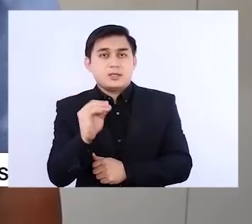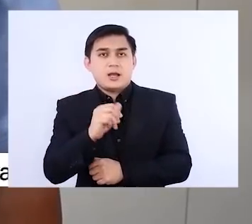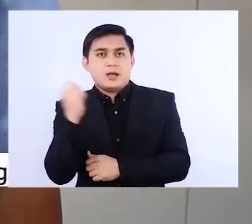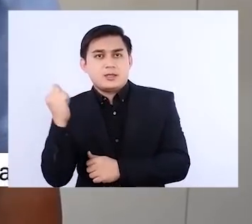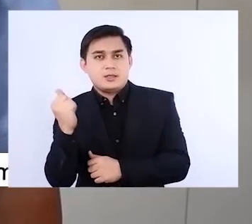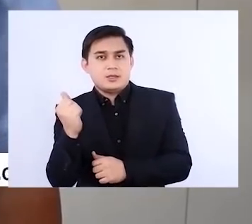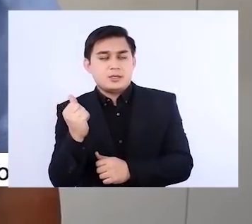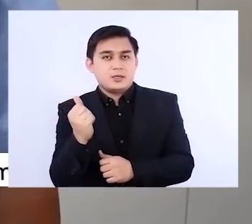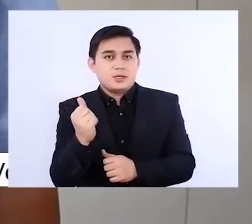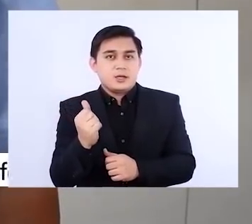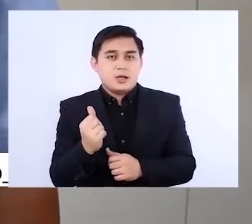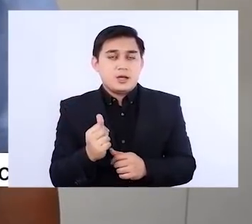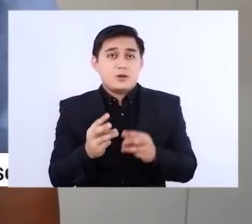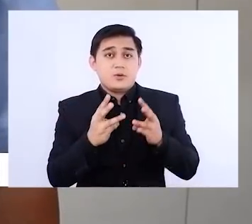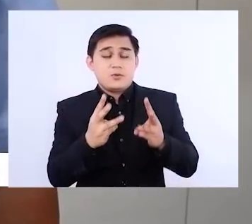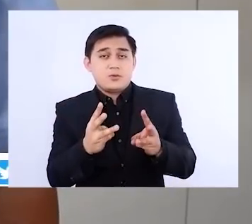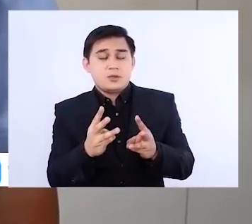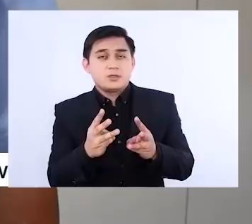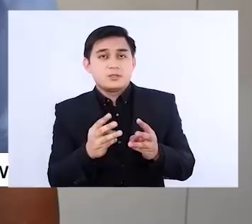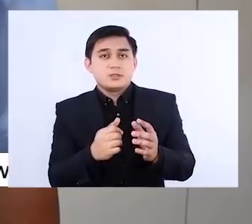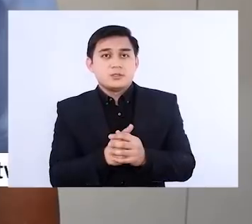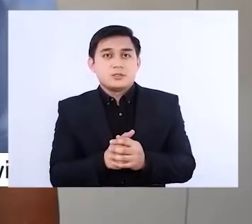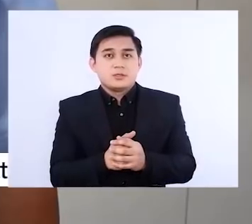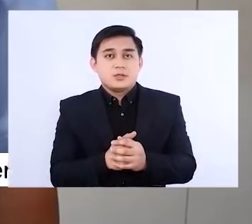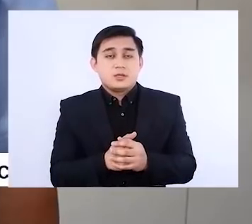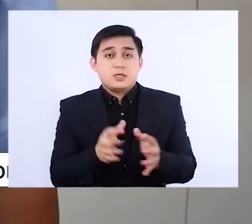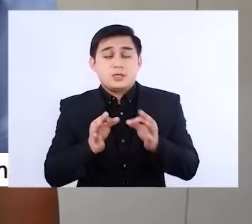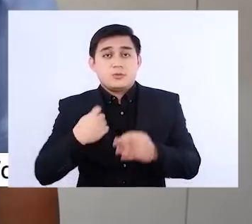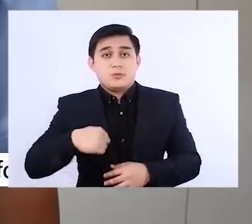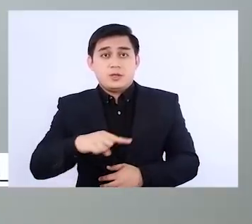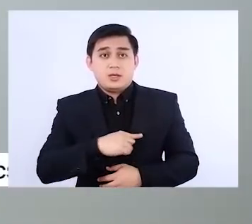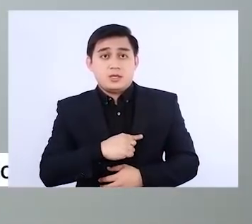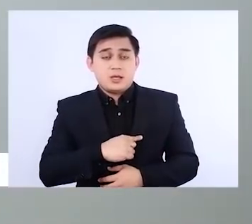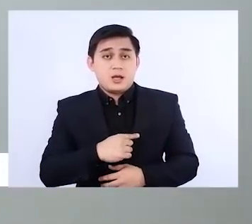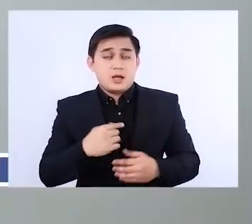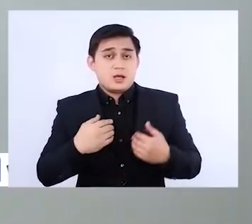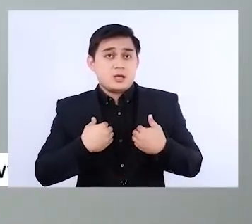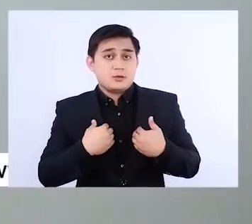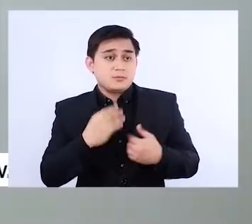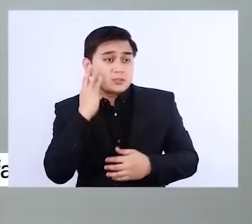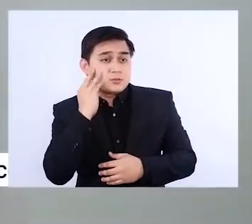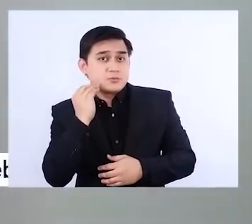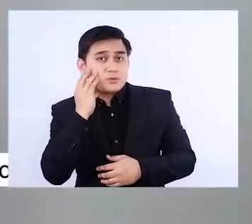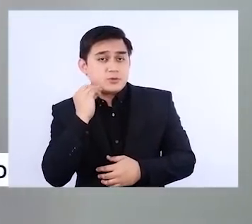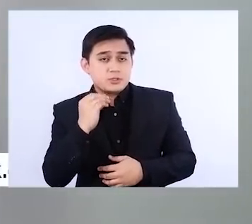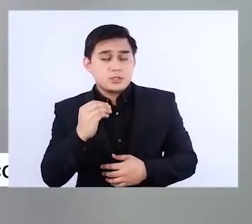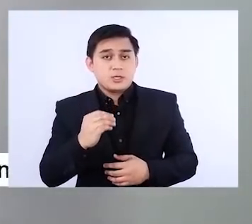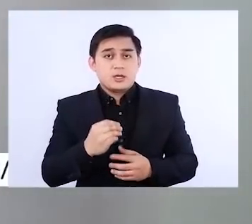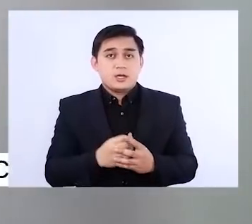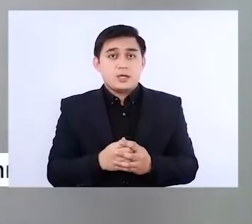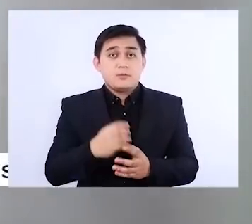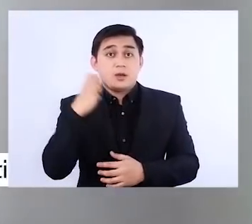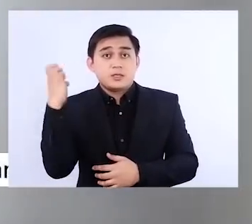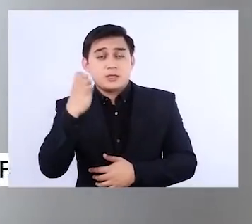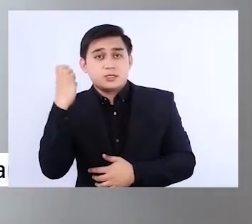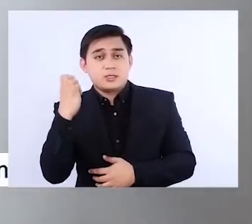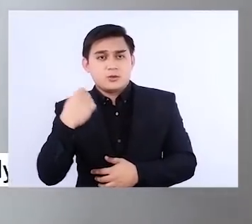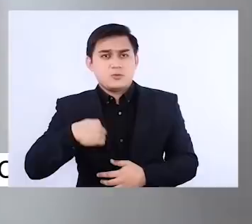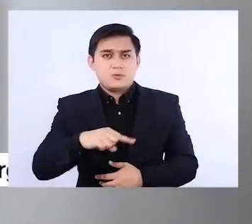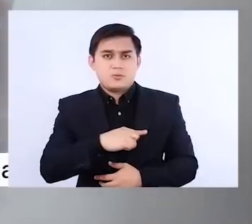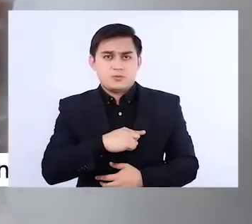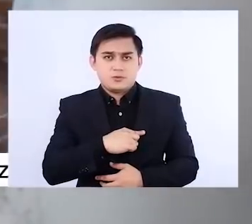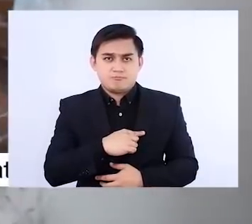upang tuwing may kalamidad at sakuna tayong masagupa ay hindi po matatakot sapagkat nakahanda po